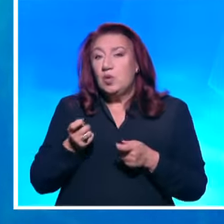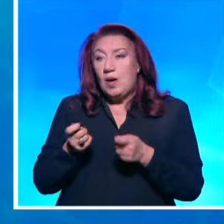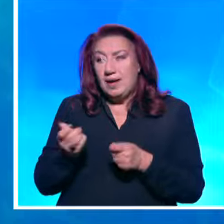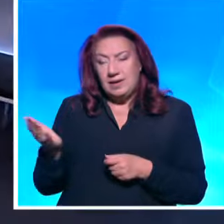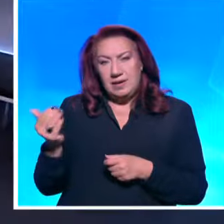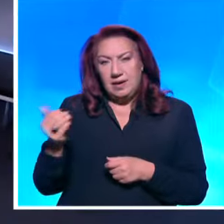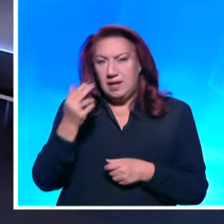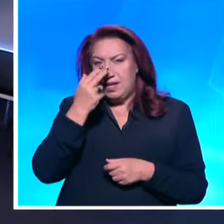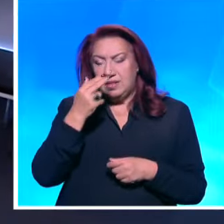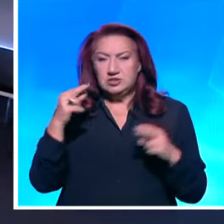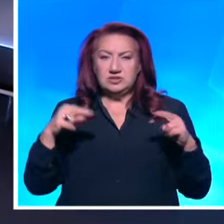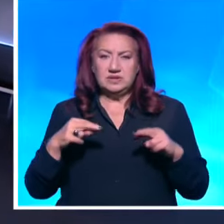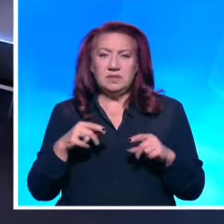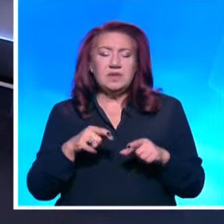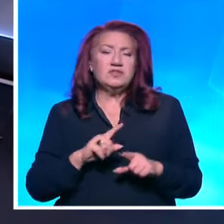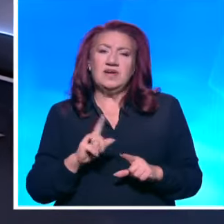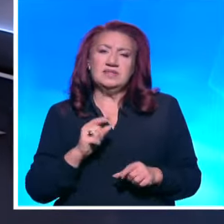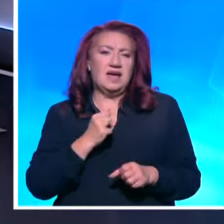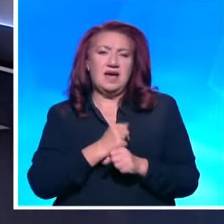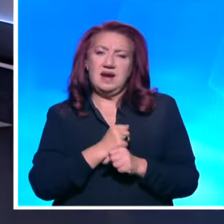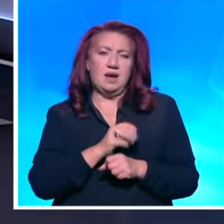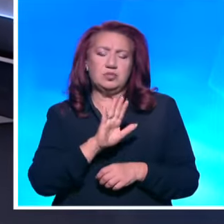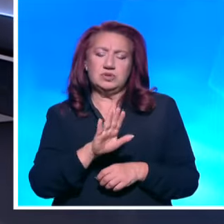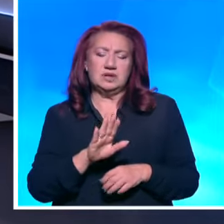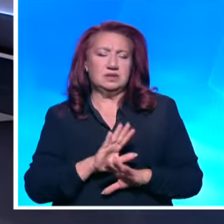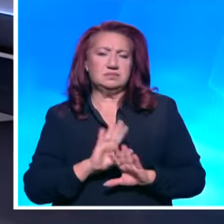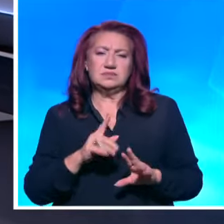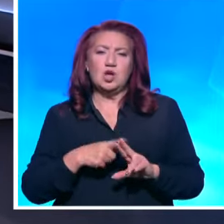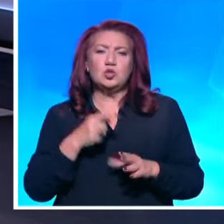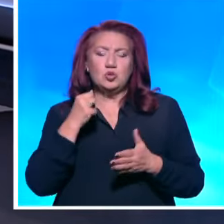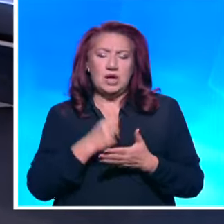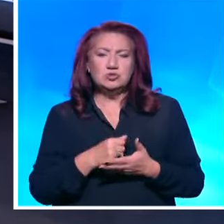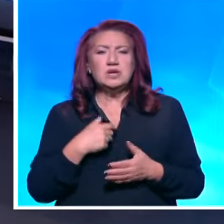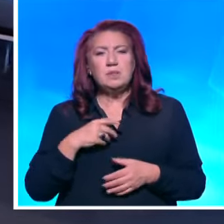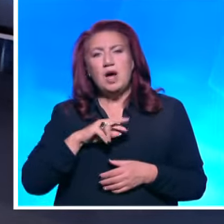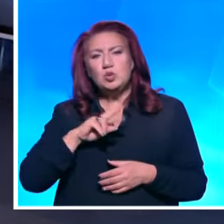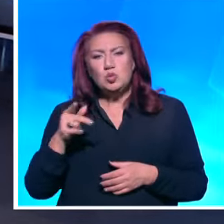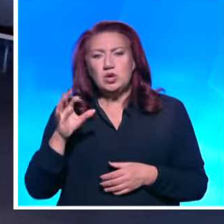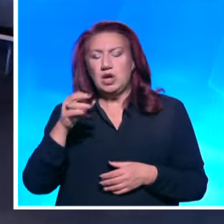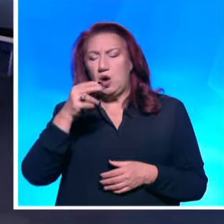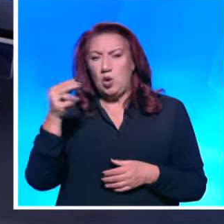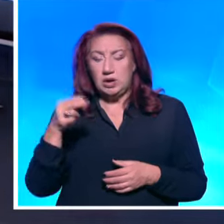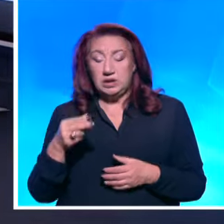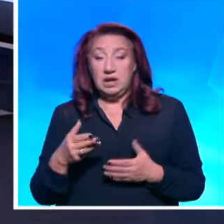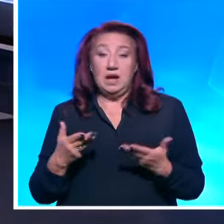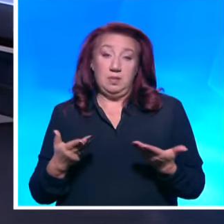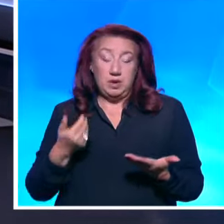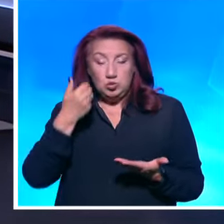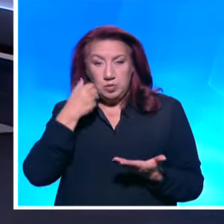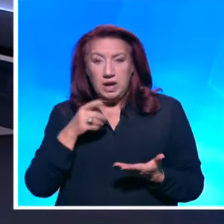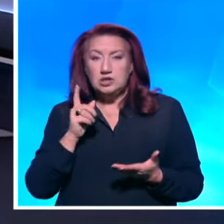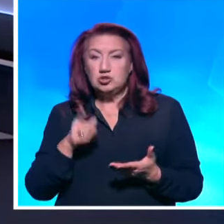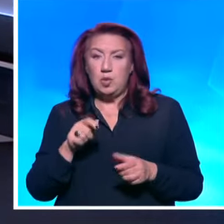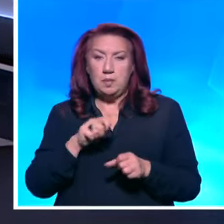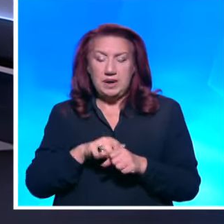лъжесвидетелстване е това не е работа на нотариус има други органи не е работа на нотариус но не трябва ли като се правят промени защото този който